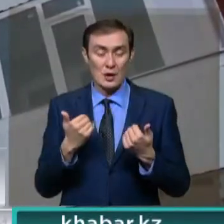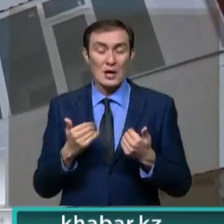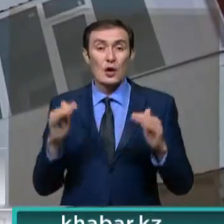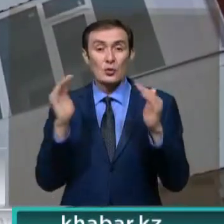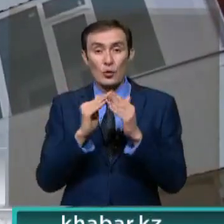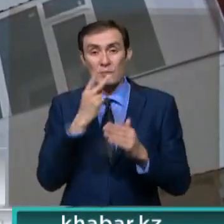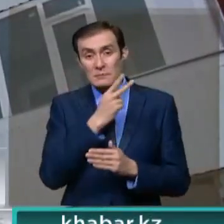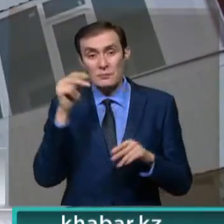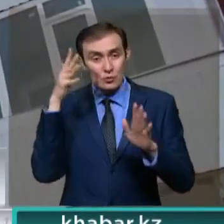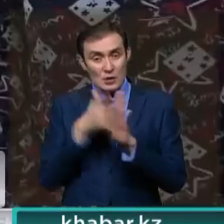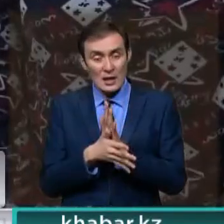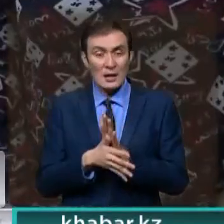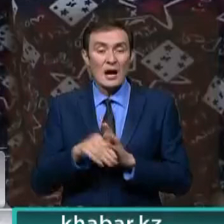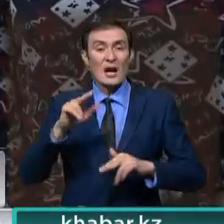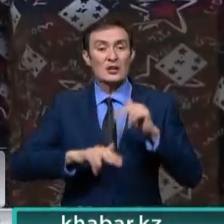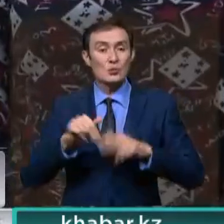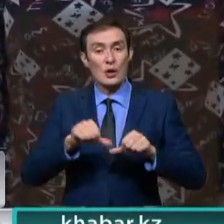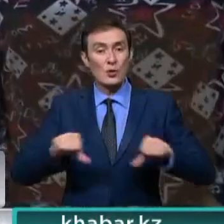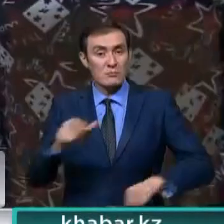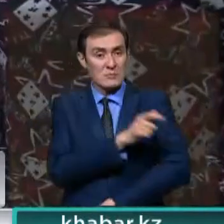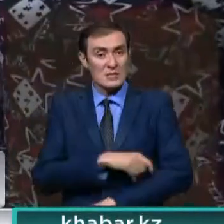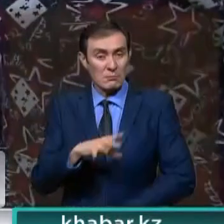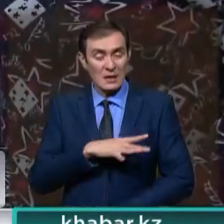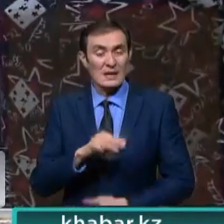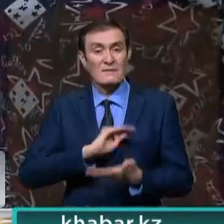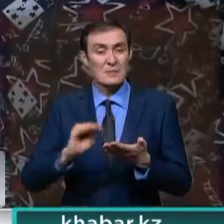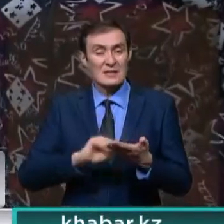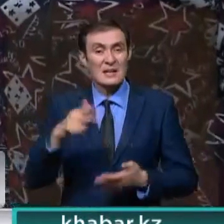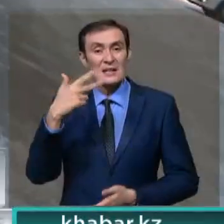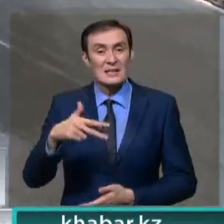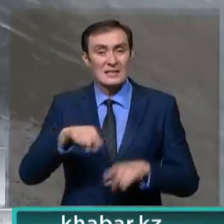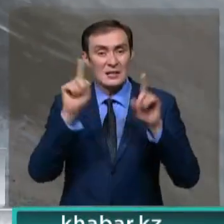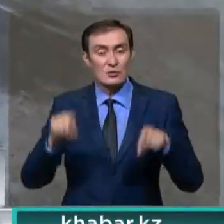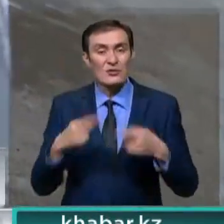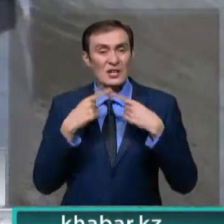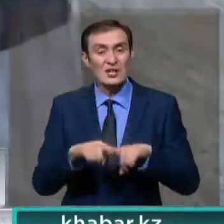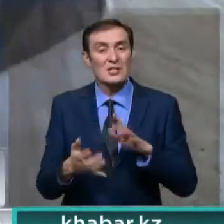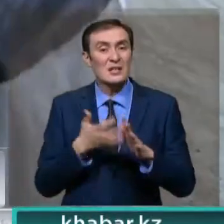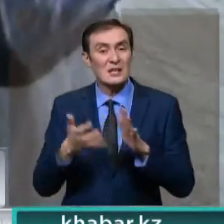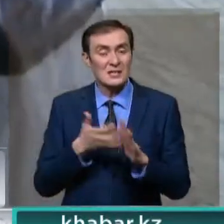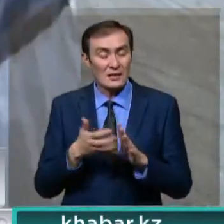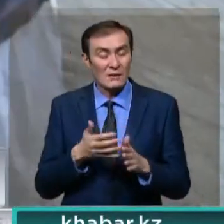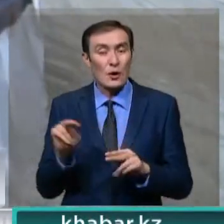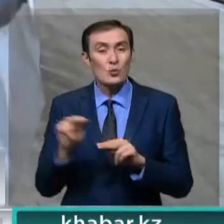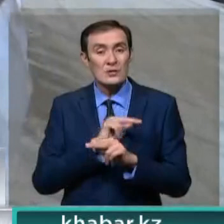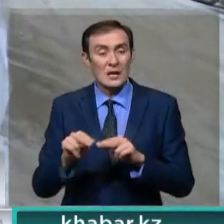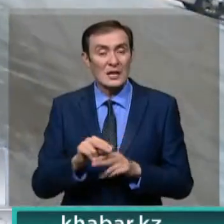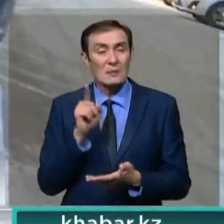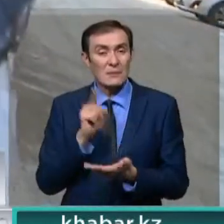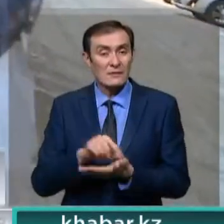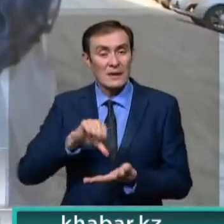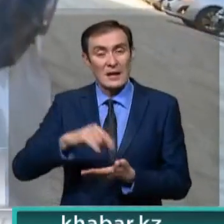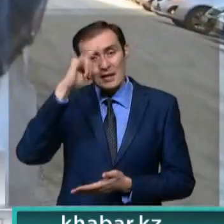уже изучили представители архитектурной комиссии. Они выписали 30 листов технических недочетов. Устранять их